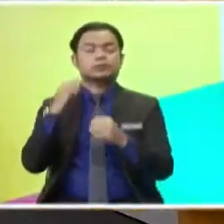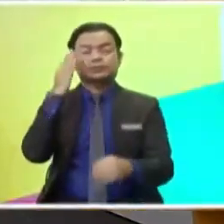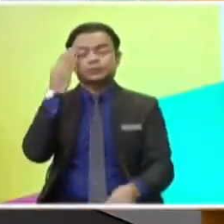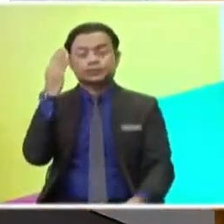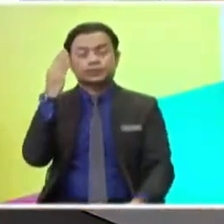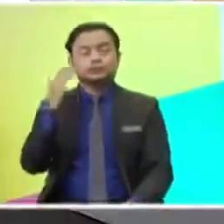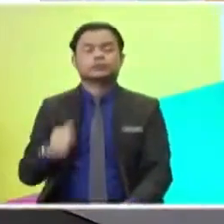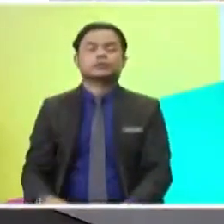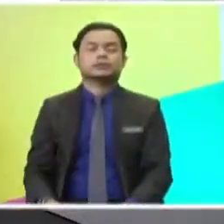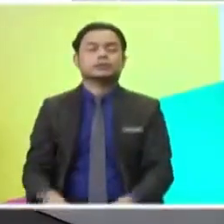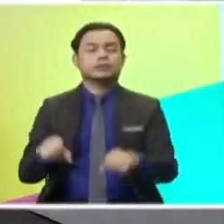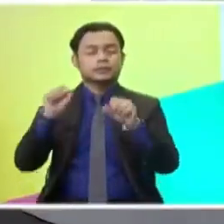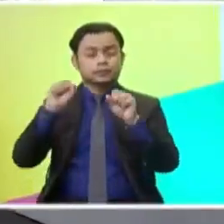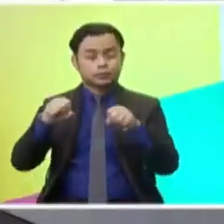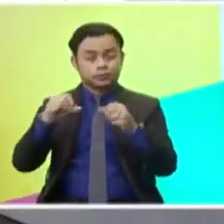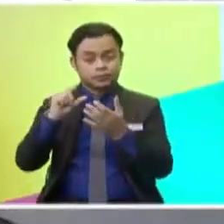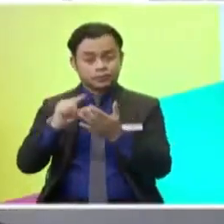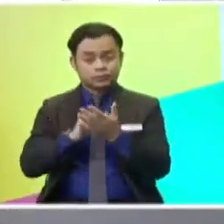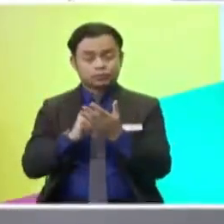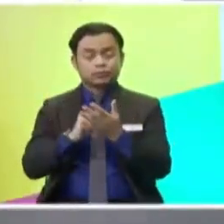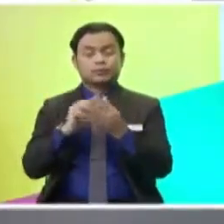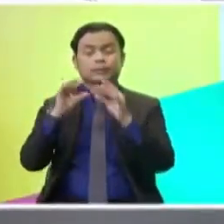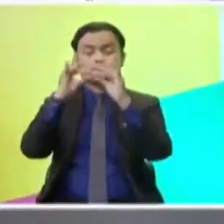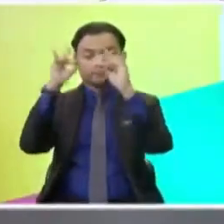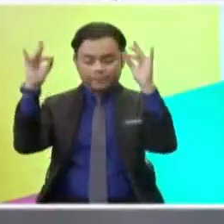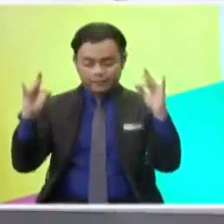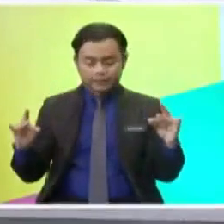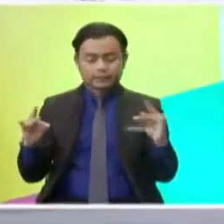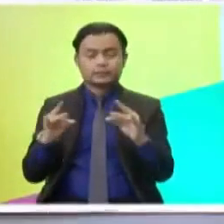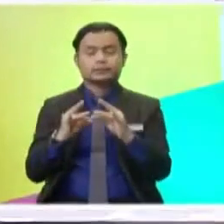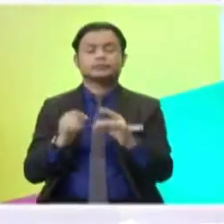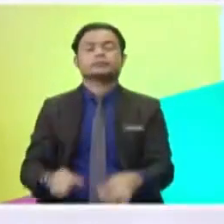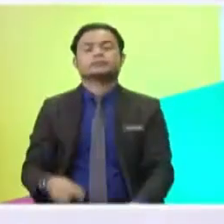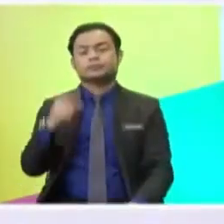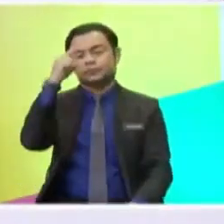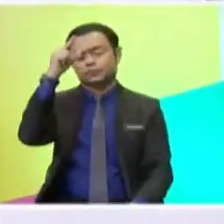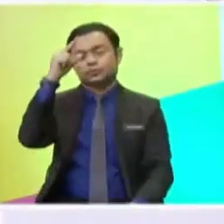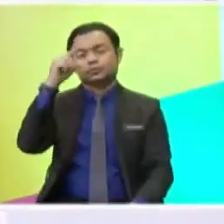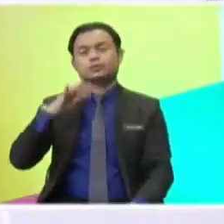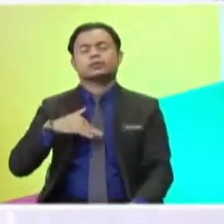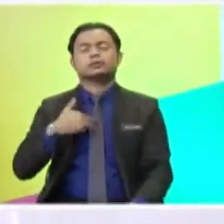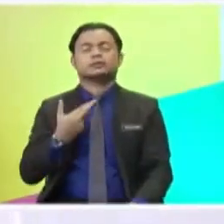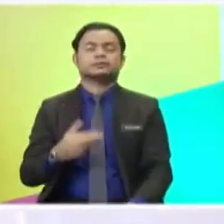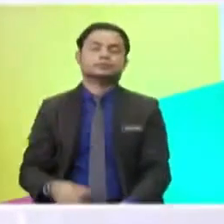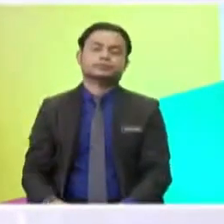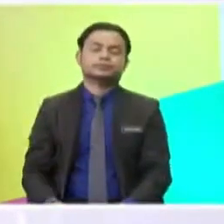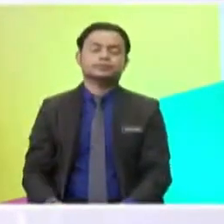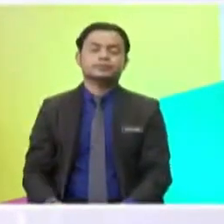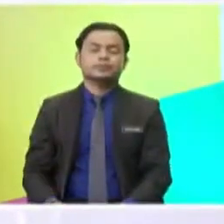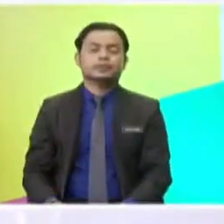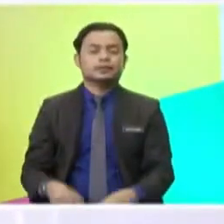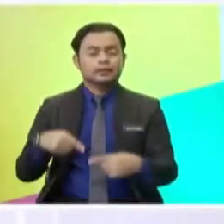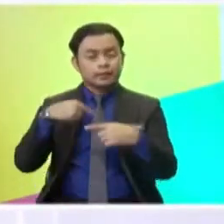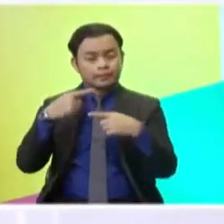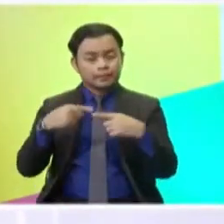antaranya, boleh menggunakan peta timbul sebegini untuk merasai. Dan sebentar tadi kalau Cikgu boleh ulang, apabila mereka menyentuh